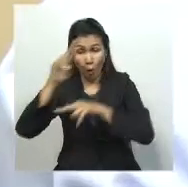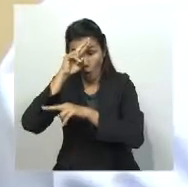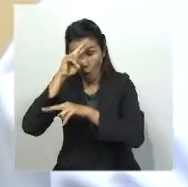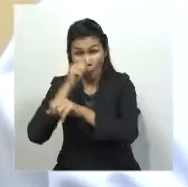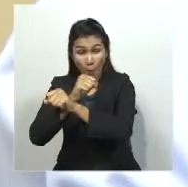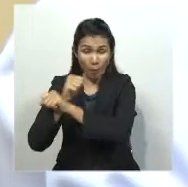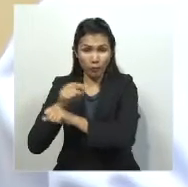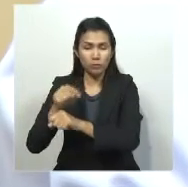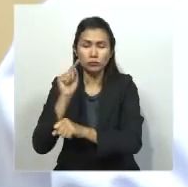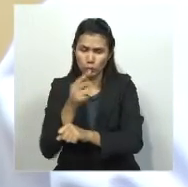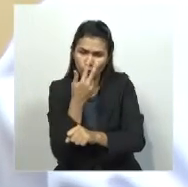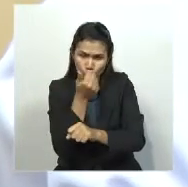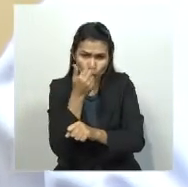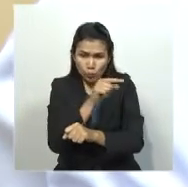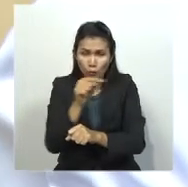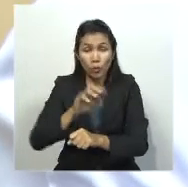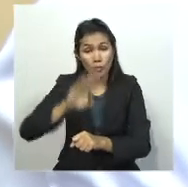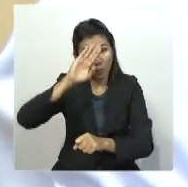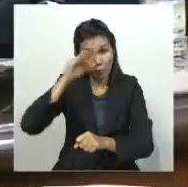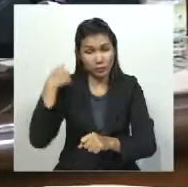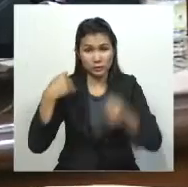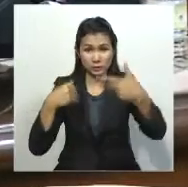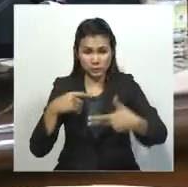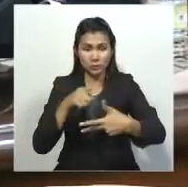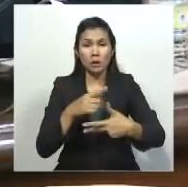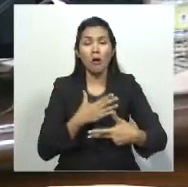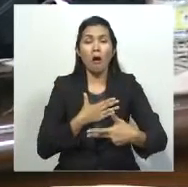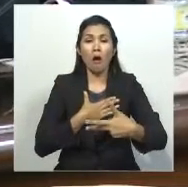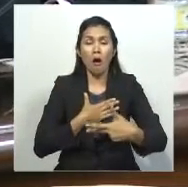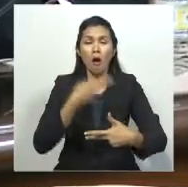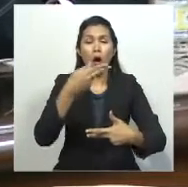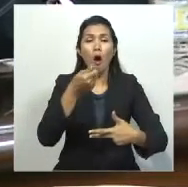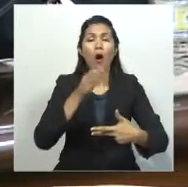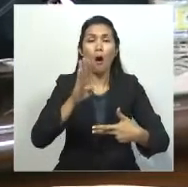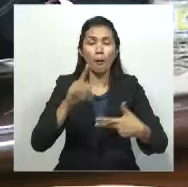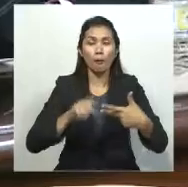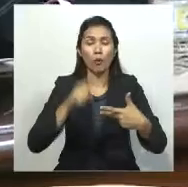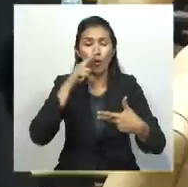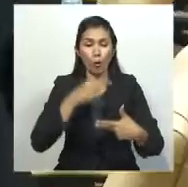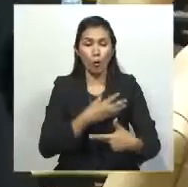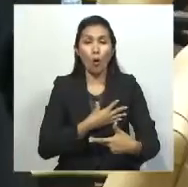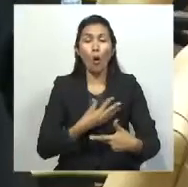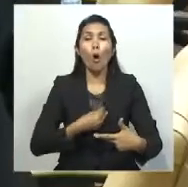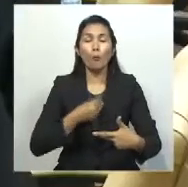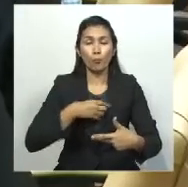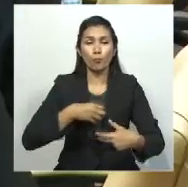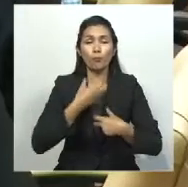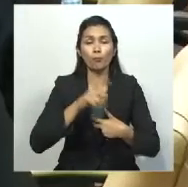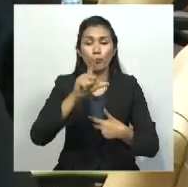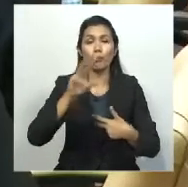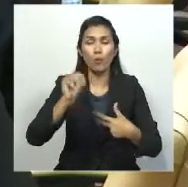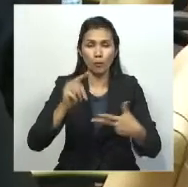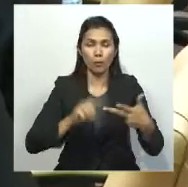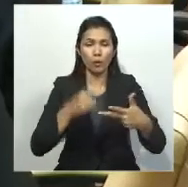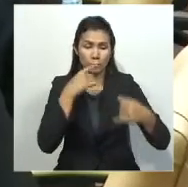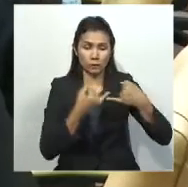พิ่มขึ้นของผู้ป่วยใน3โรคก็คือโรคหอบหืดถุงลมป่มพองหลอดเลือดหั